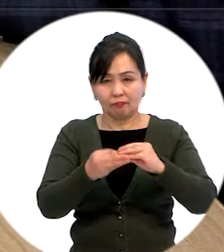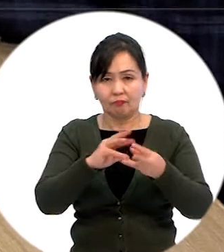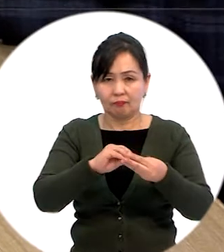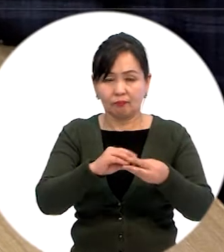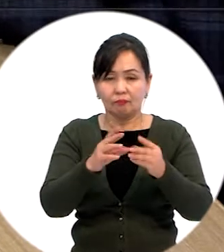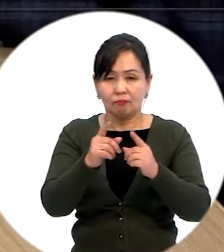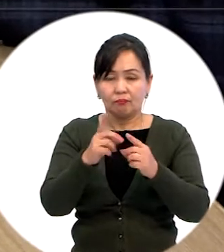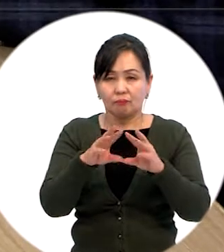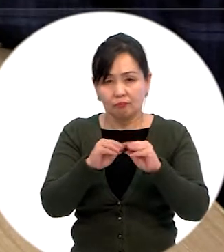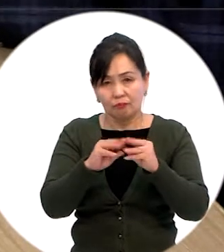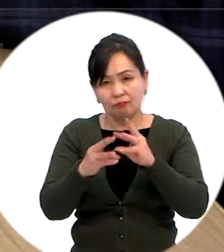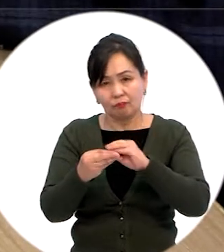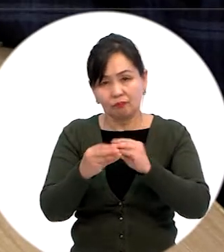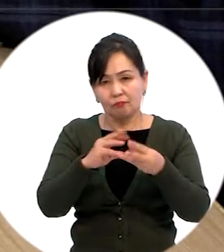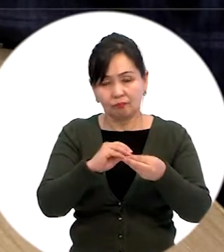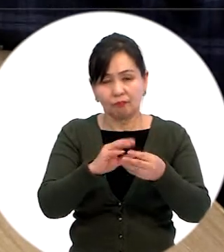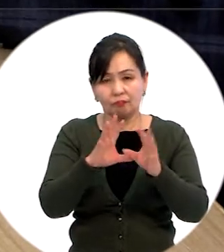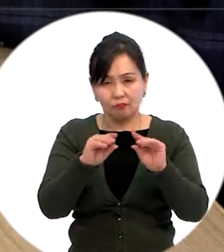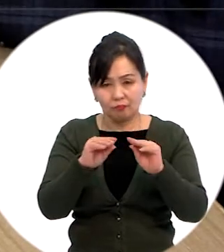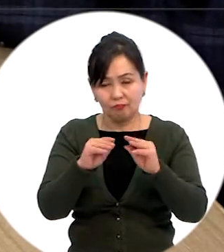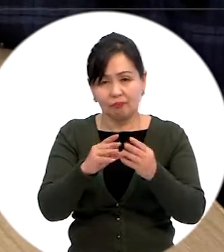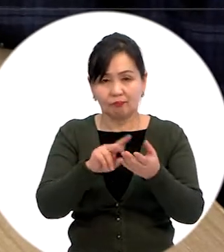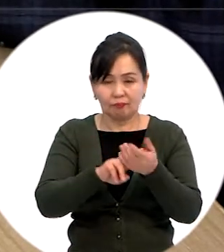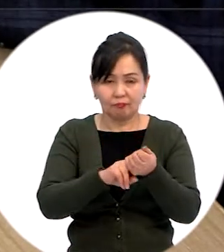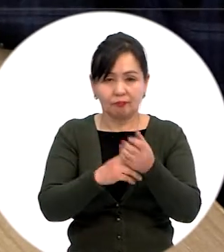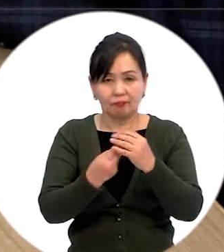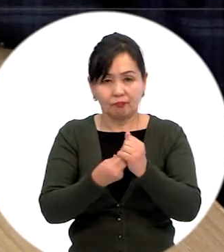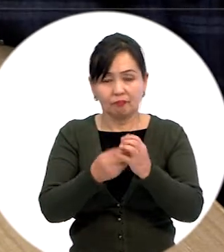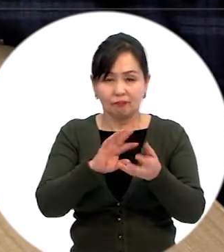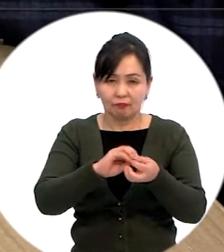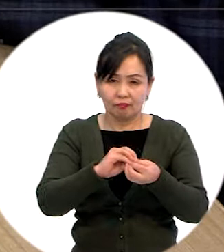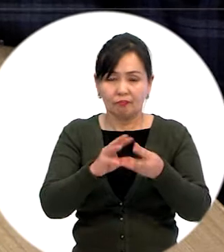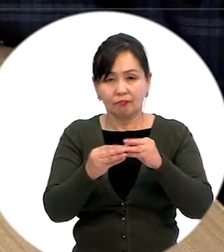За маш сайн зөөлрүүлж ийж бидний гарын айсаар хөдөлдөг болно.